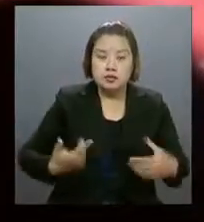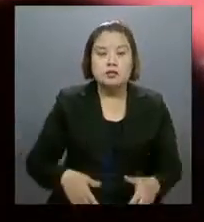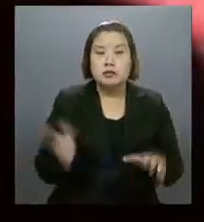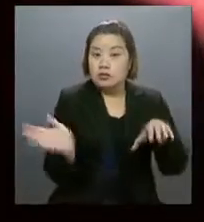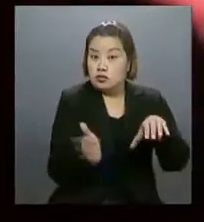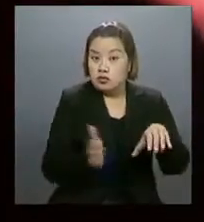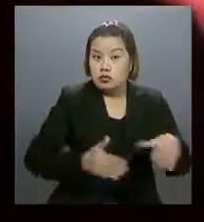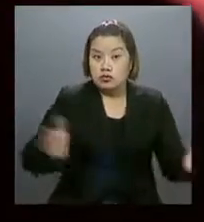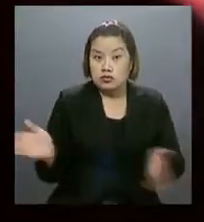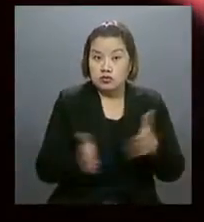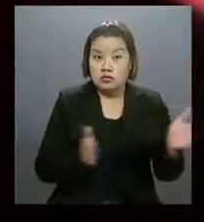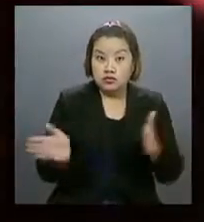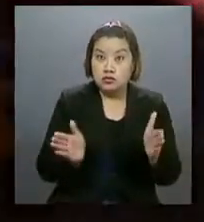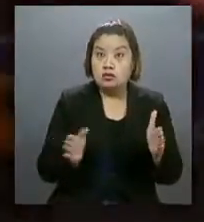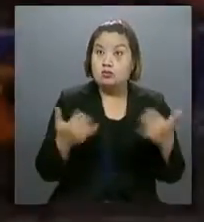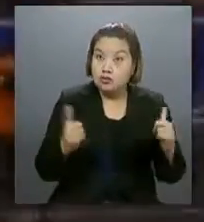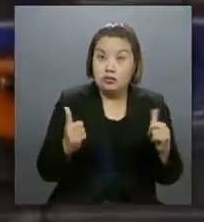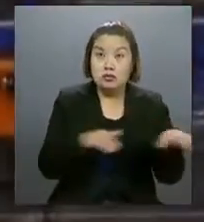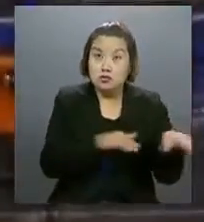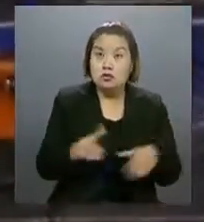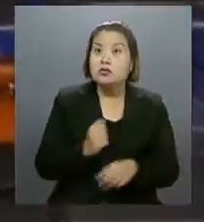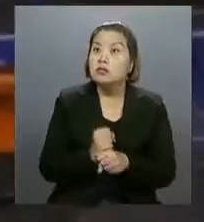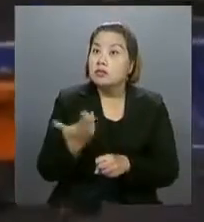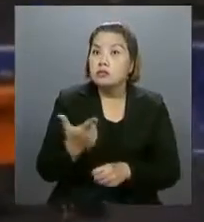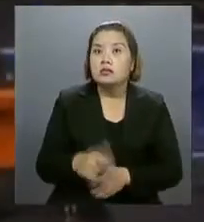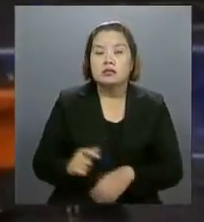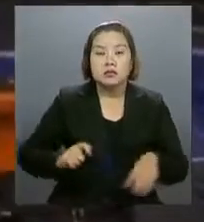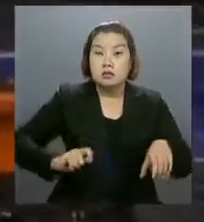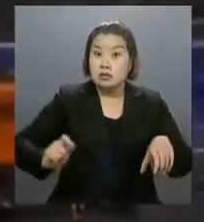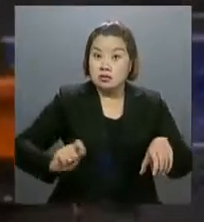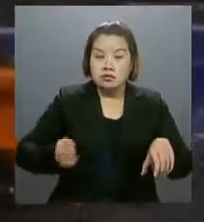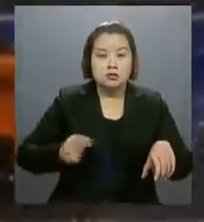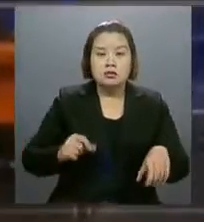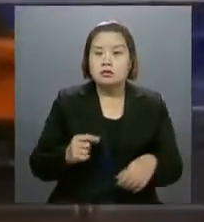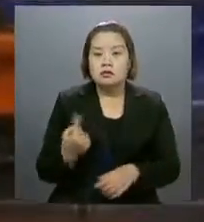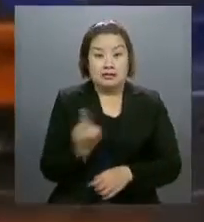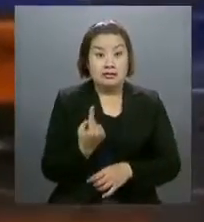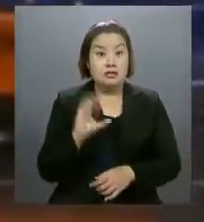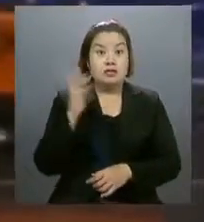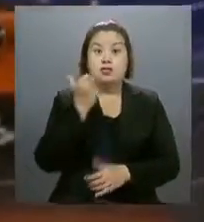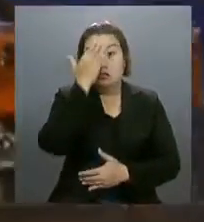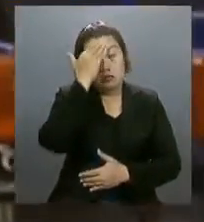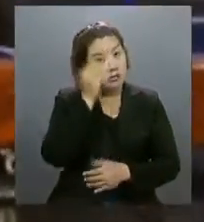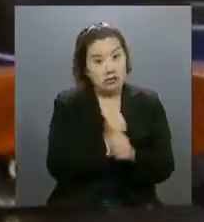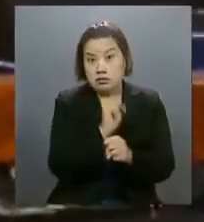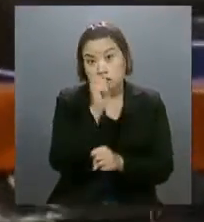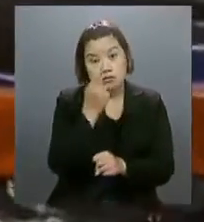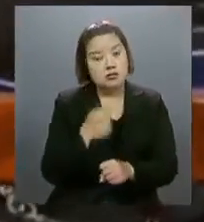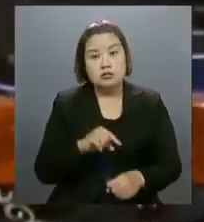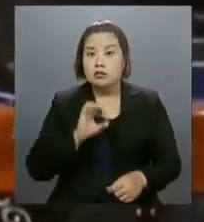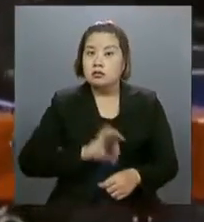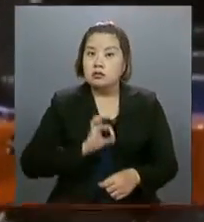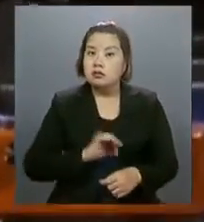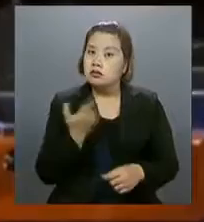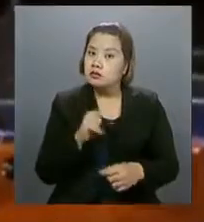พร้อมๆกันซึ่งทีเด็ดอยู่ที่จะเข้คู่ใจที่มีตัวเดียวในโลกเพราะทำขึ้นใหม่ปรับน้ำเสียงให้เข้ากับดนตรีประก